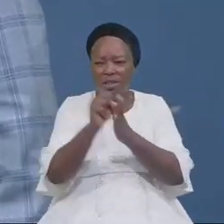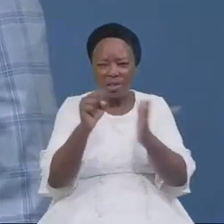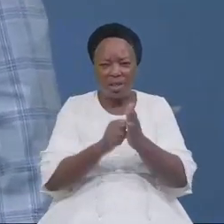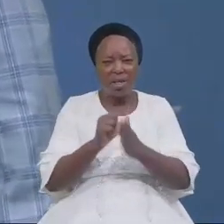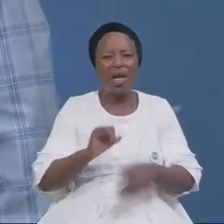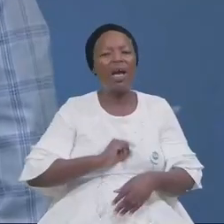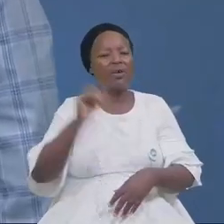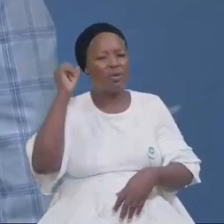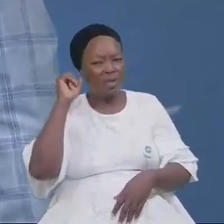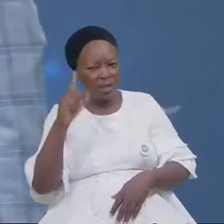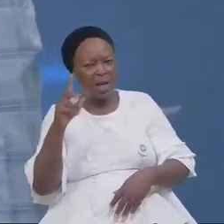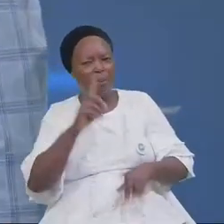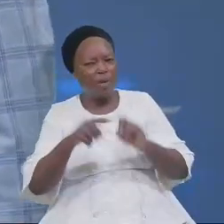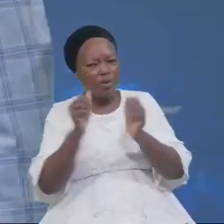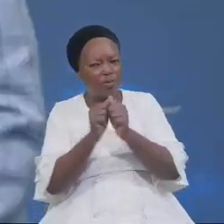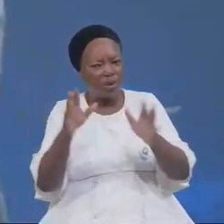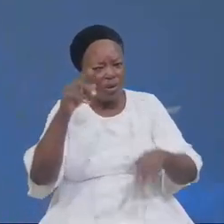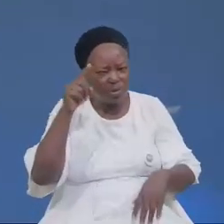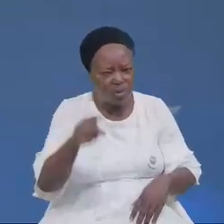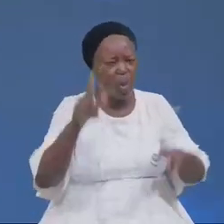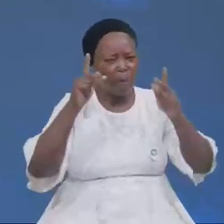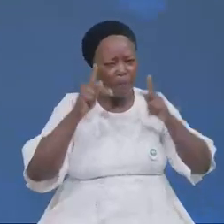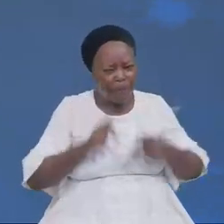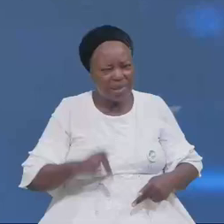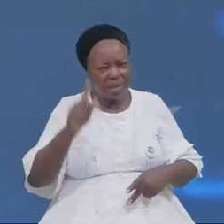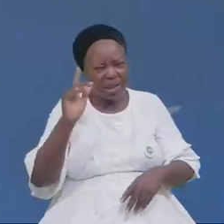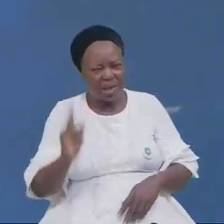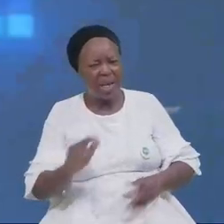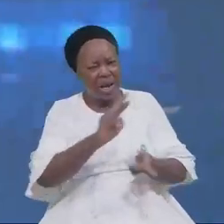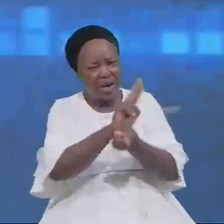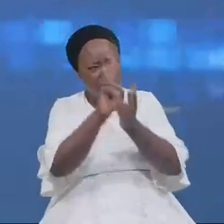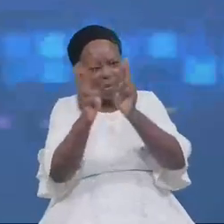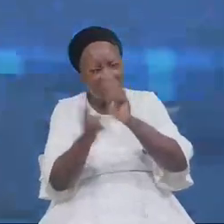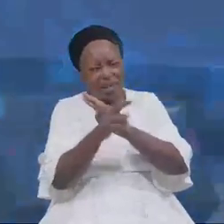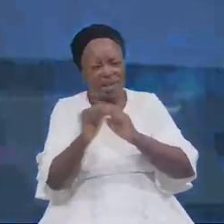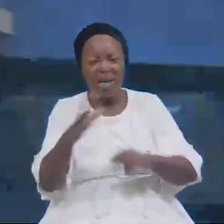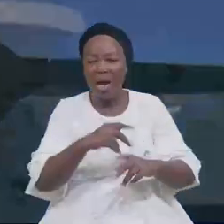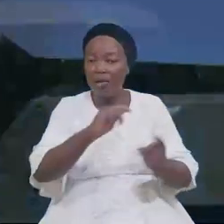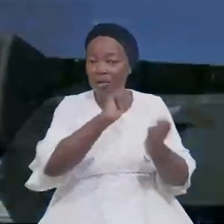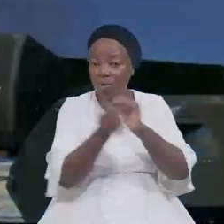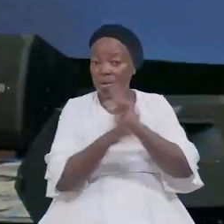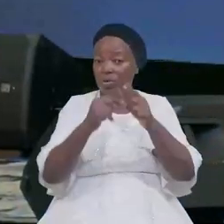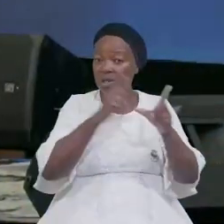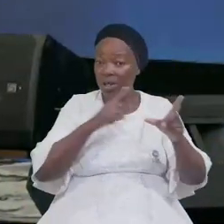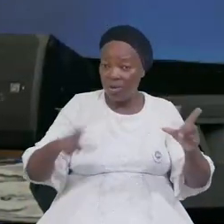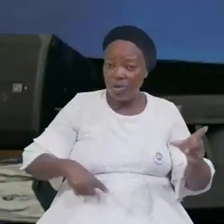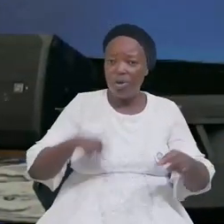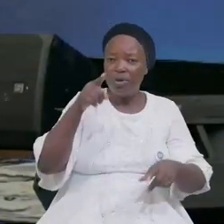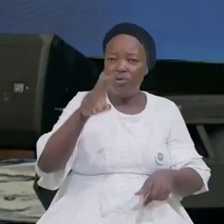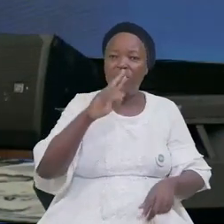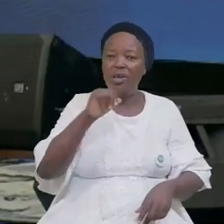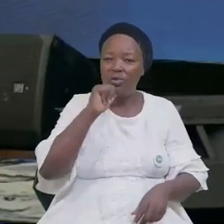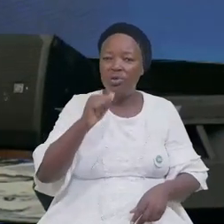préfecture, mais comprends, sans que tu viennes personnellement te repentir au